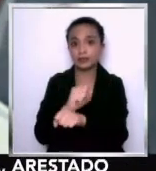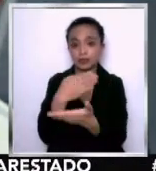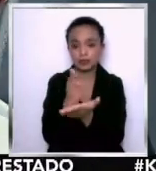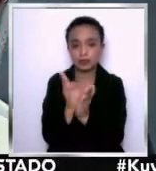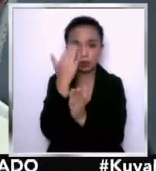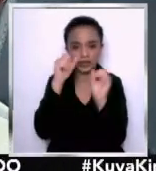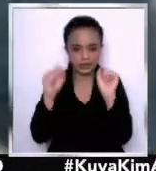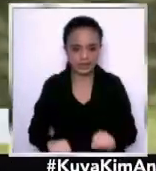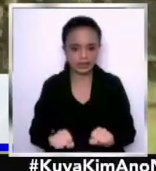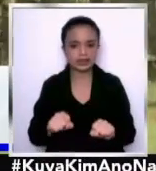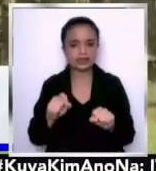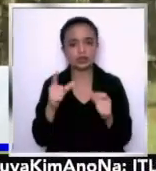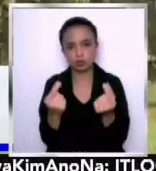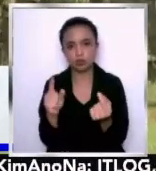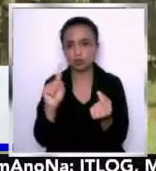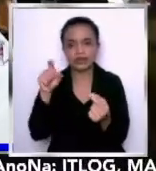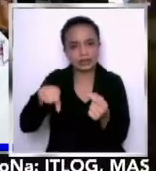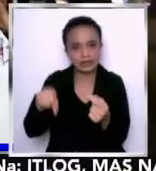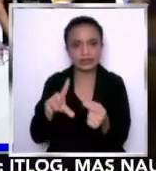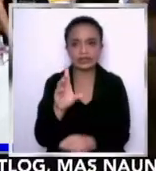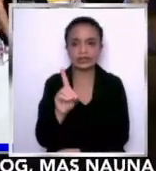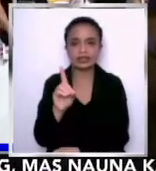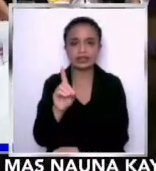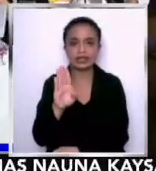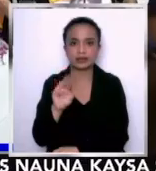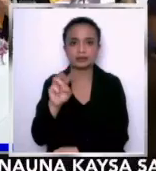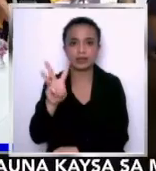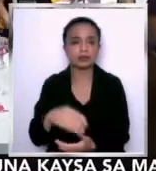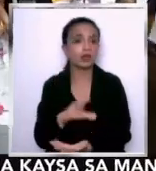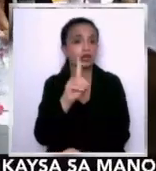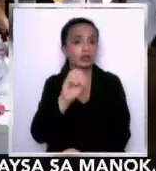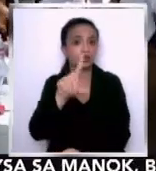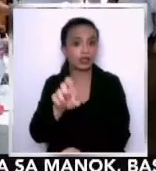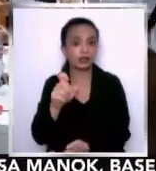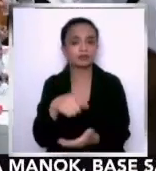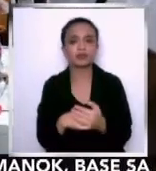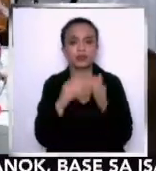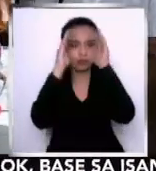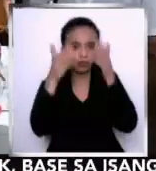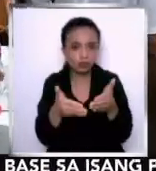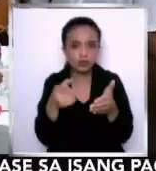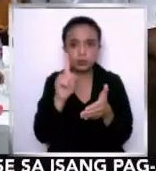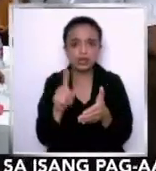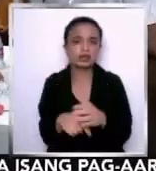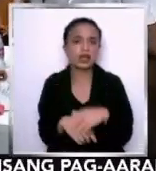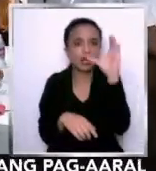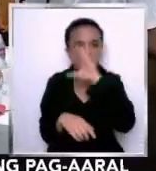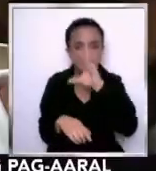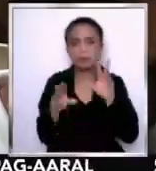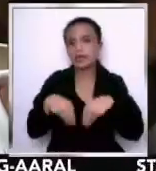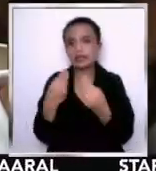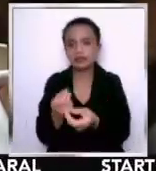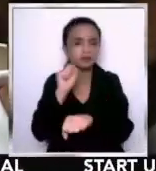ng DMW. Ang DOLE naman, pagtutuunan na ng pansin ang paghahanap at pagbibigay ng trabaho sa lahat ng